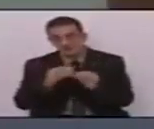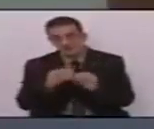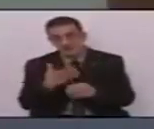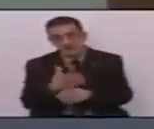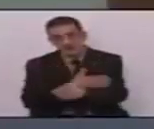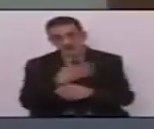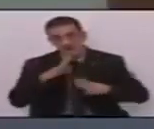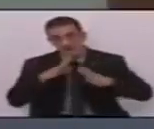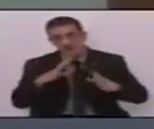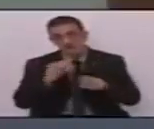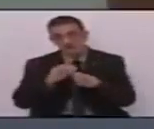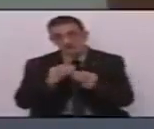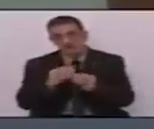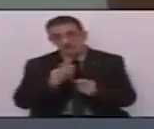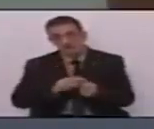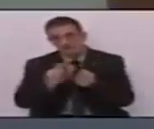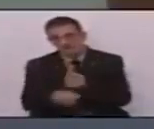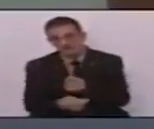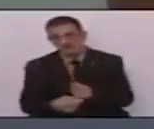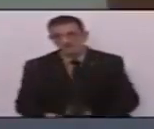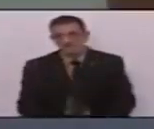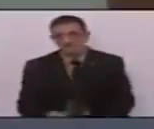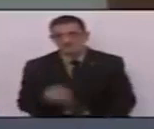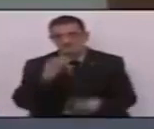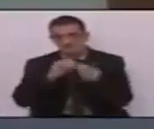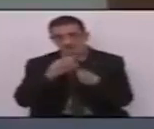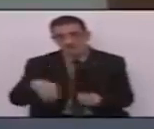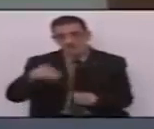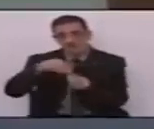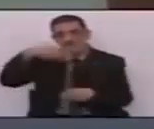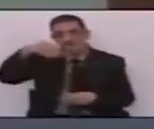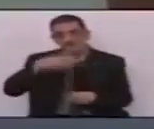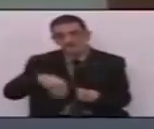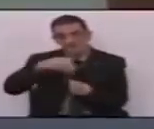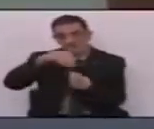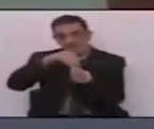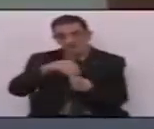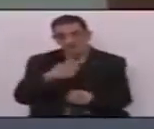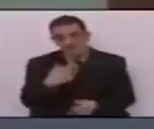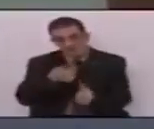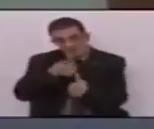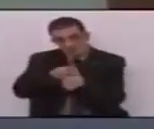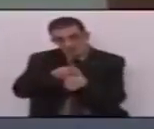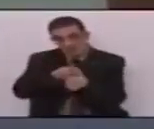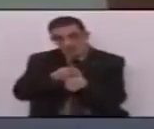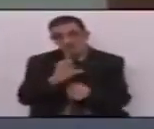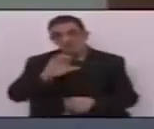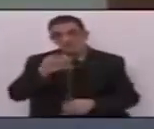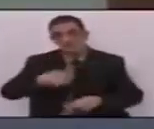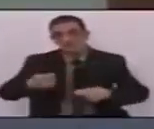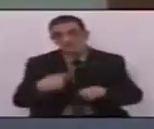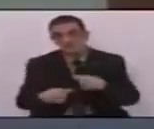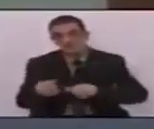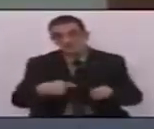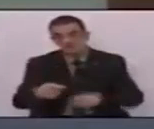تعهداتها؟ هل سيتم استحداث لجنة تحقيق في الأسعار وتضخيم الفواتير؟ ما هي خطتكم لرقابة السوق ووضع حد للاحتكار؟ ما